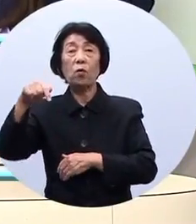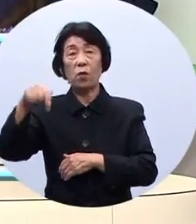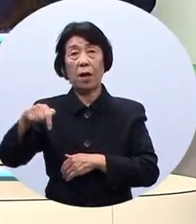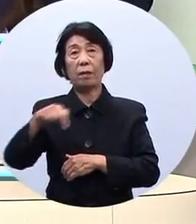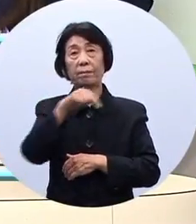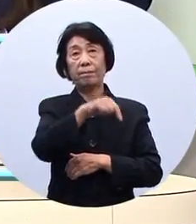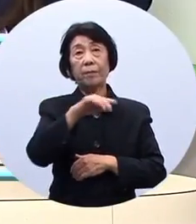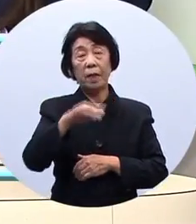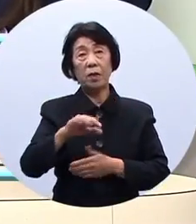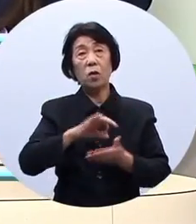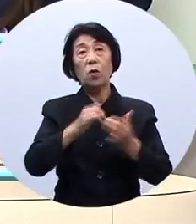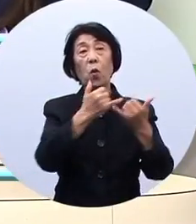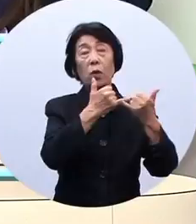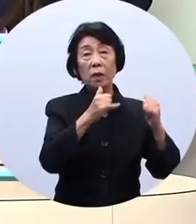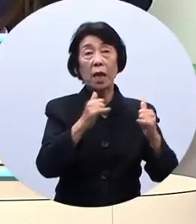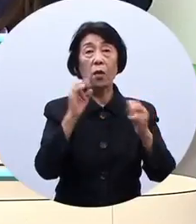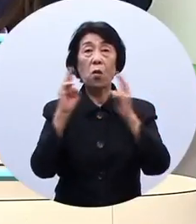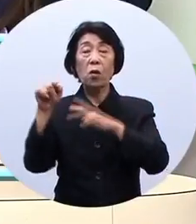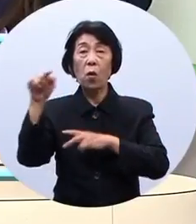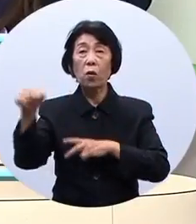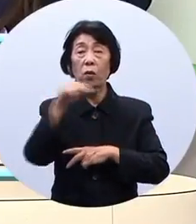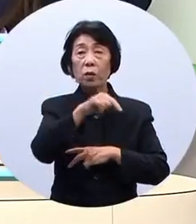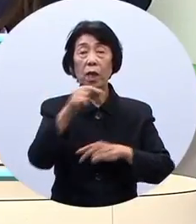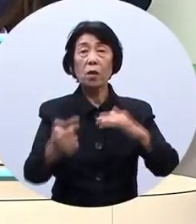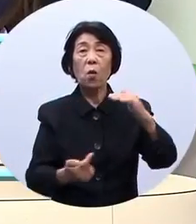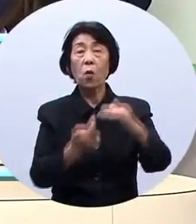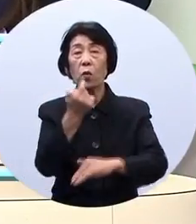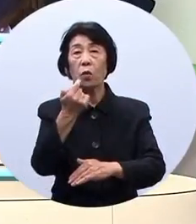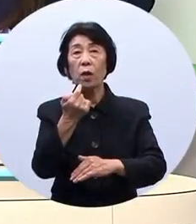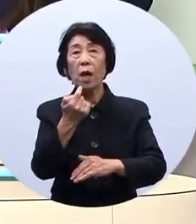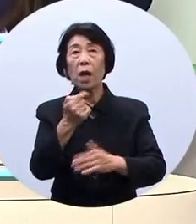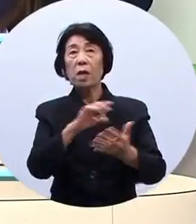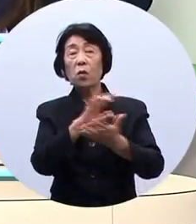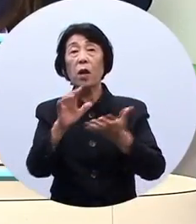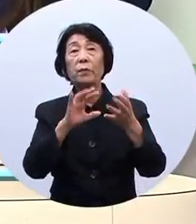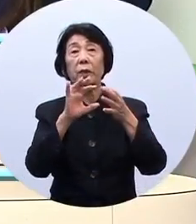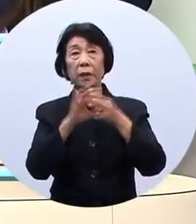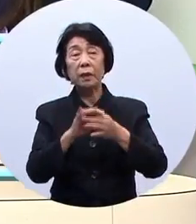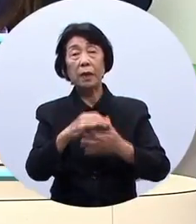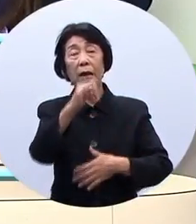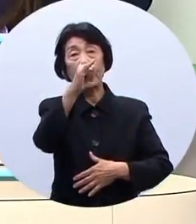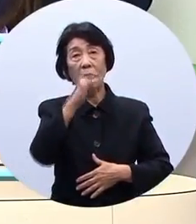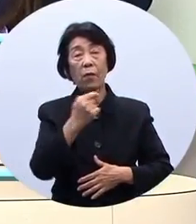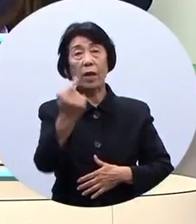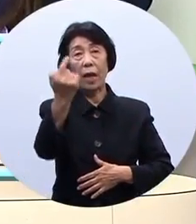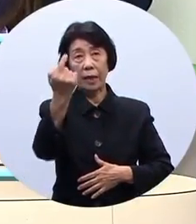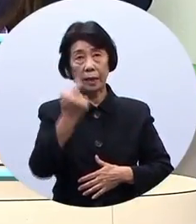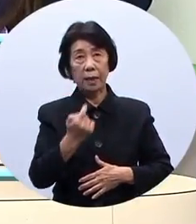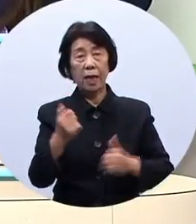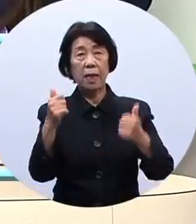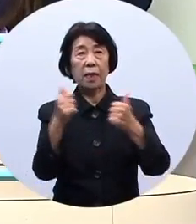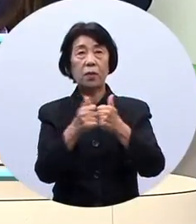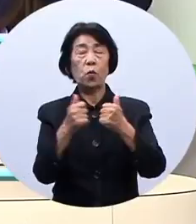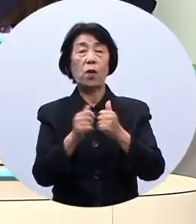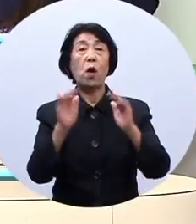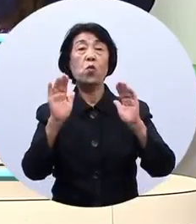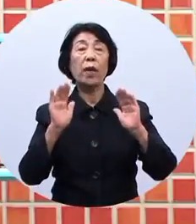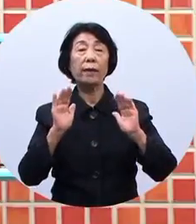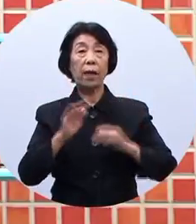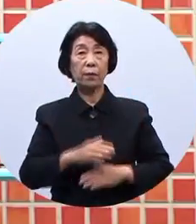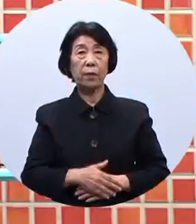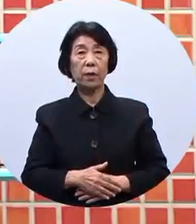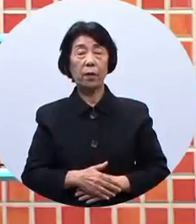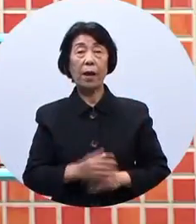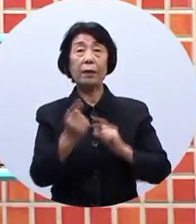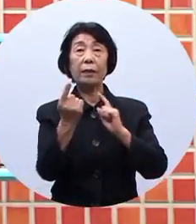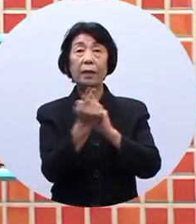って、消費者と業者の間に起こったトラブルについてお電話か来所でご相談を受けています。